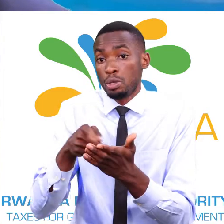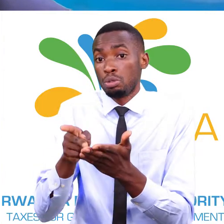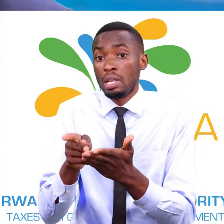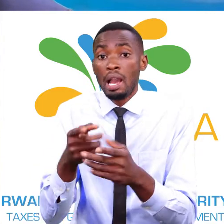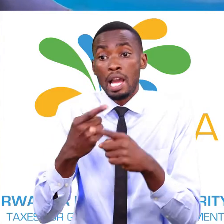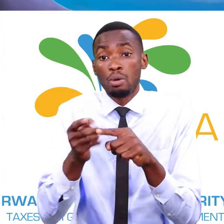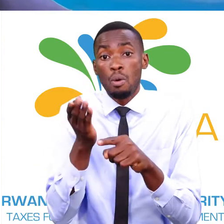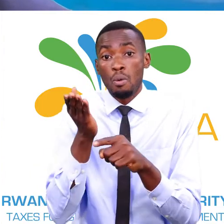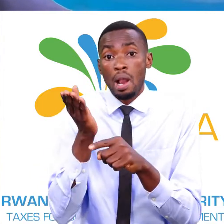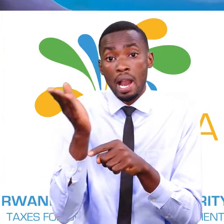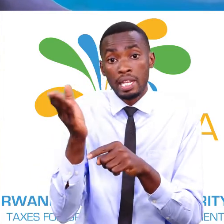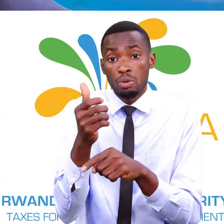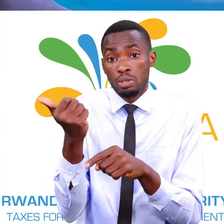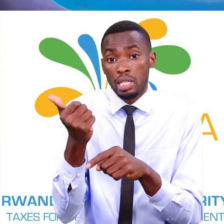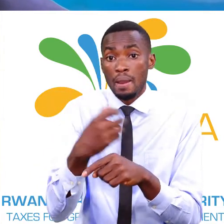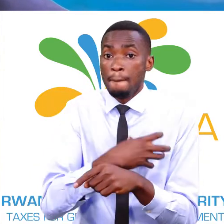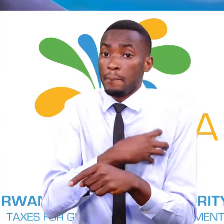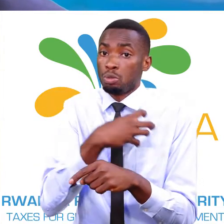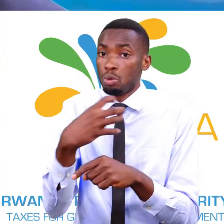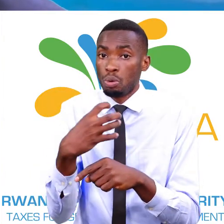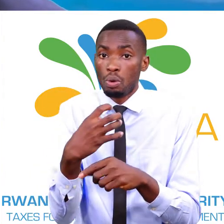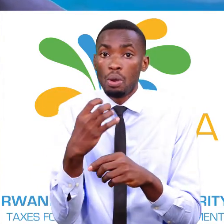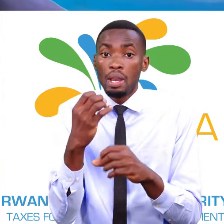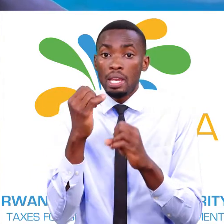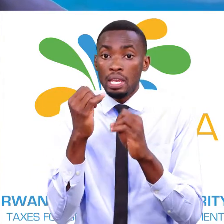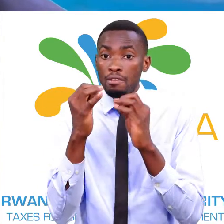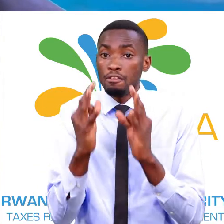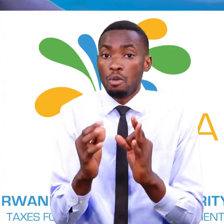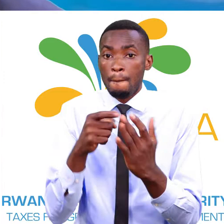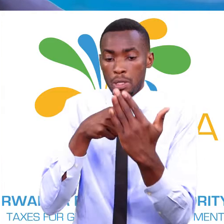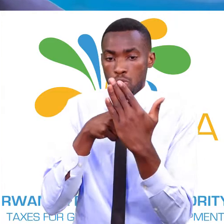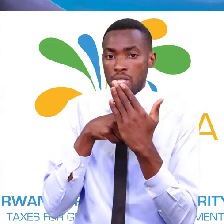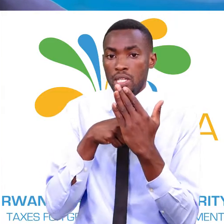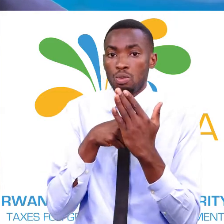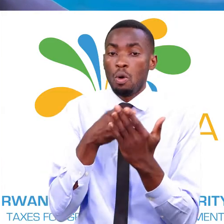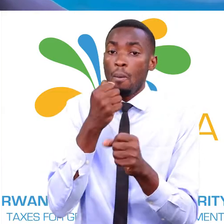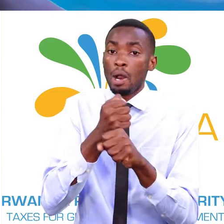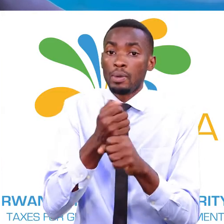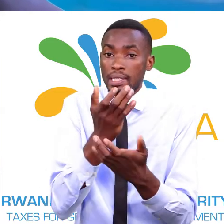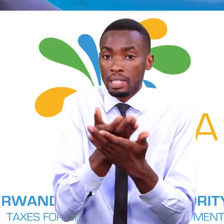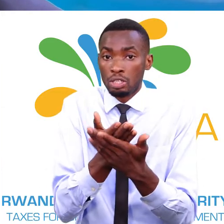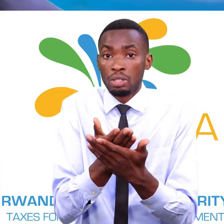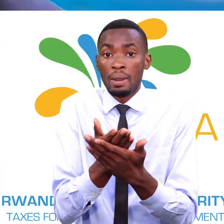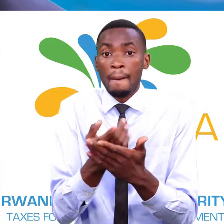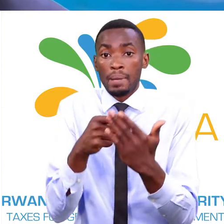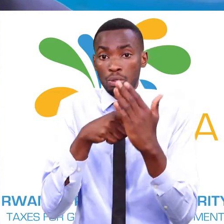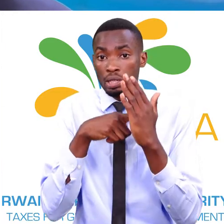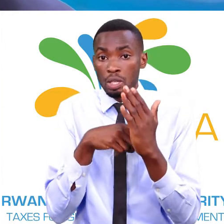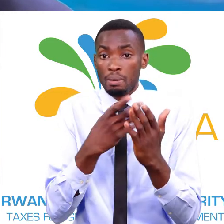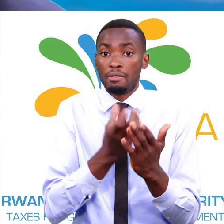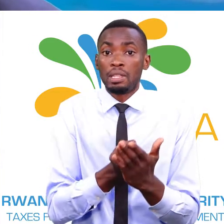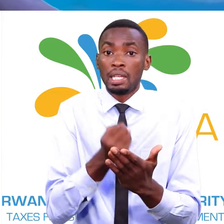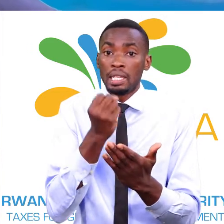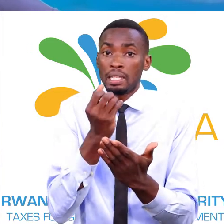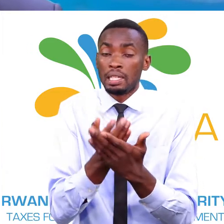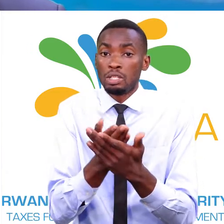yishyure rwose iyo batweretse yuko bamenyekanishije kandi bafite amafaranga hari amafaranga tubafitiye bari bareshyuye